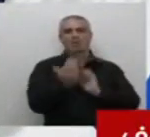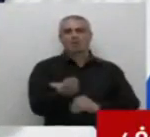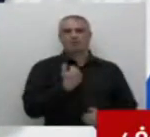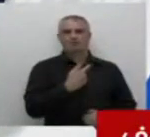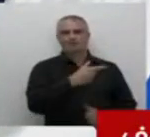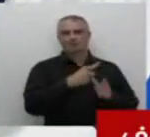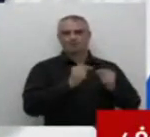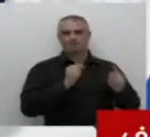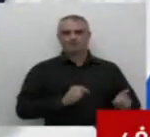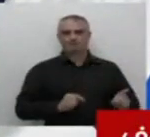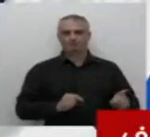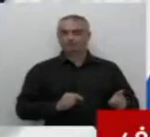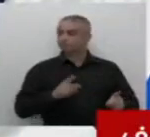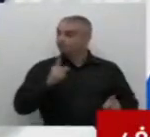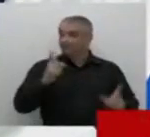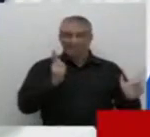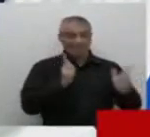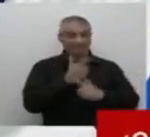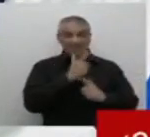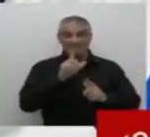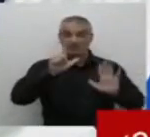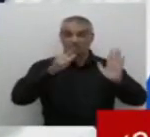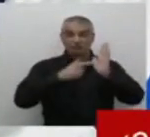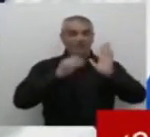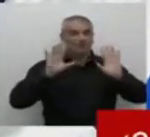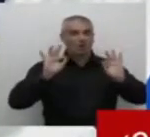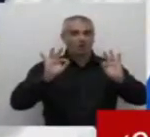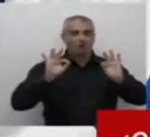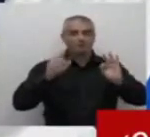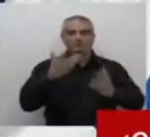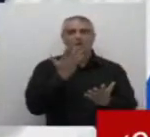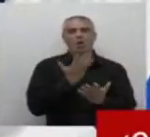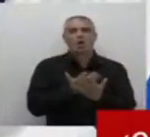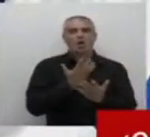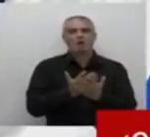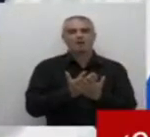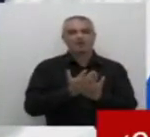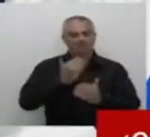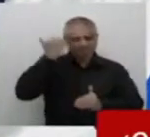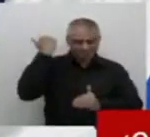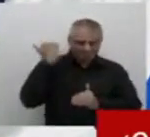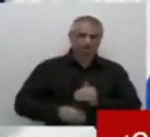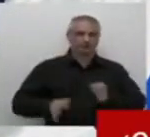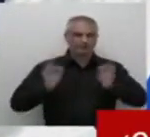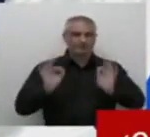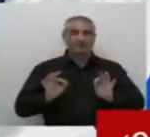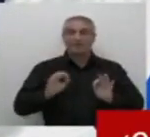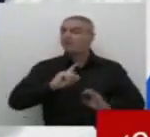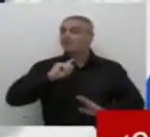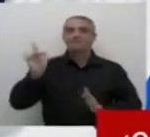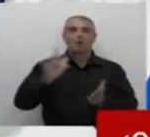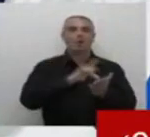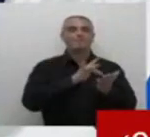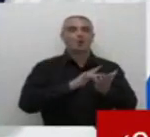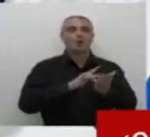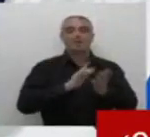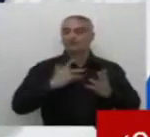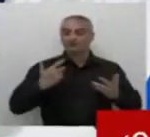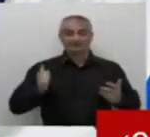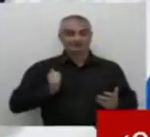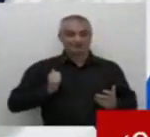قطاع غزه لمنع الارهاب فيه المجزره التي ارتكبت في السابع من اكتوبر